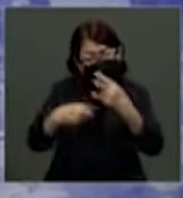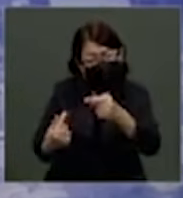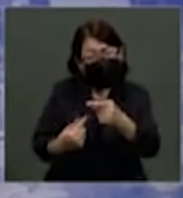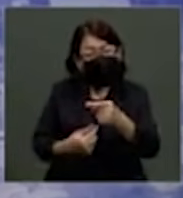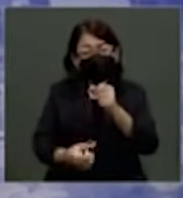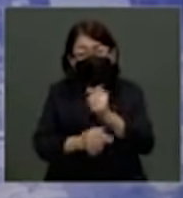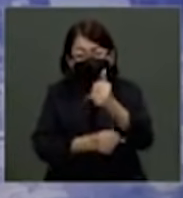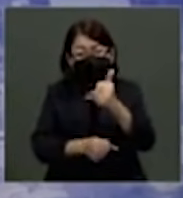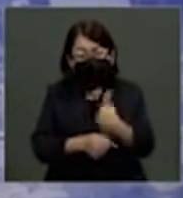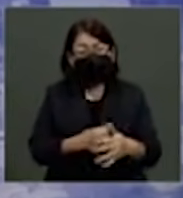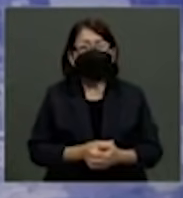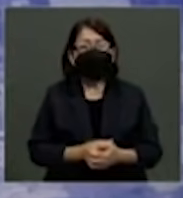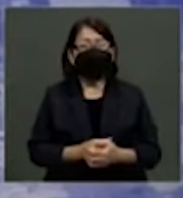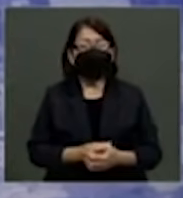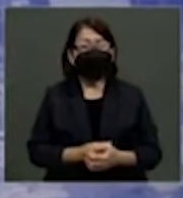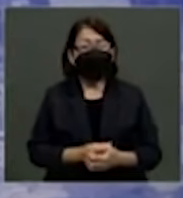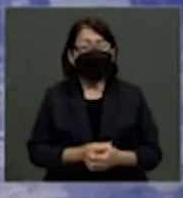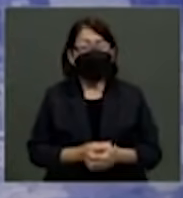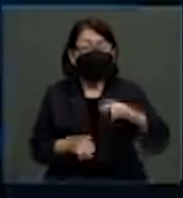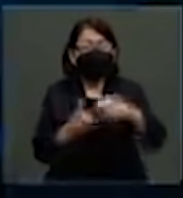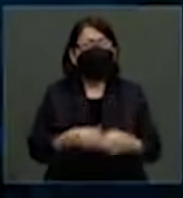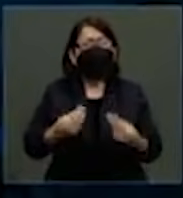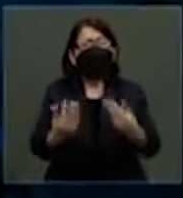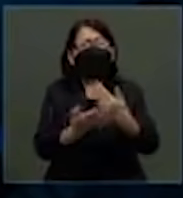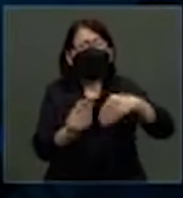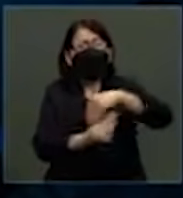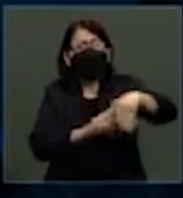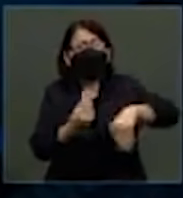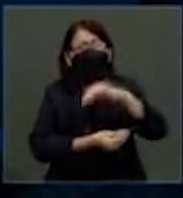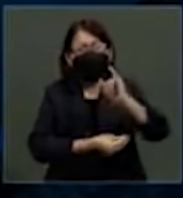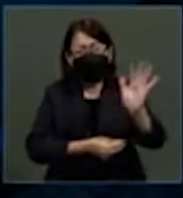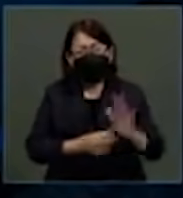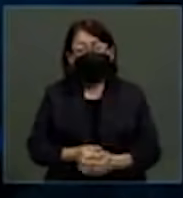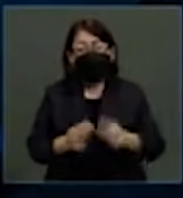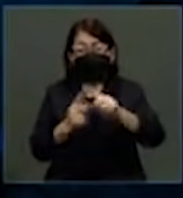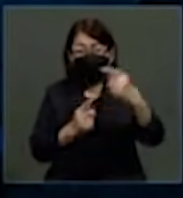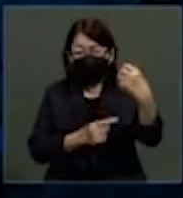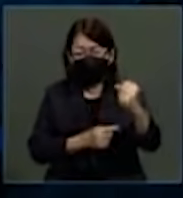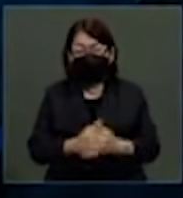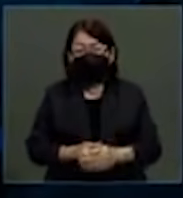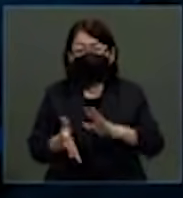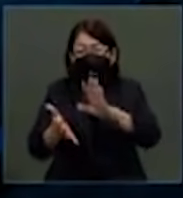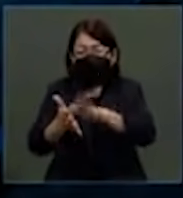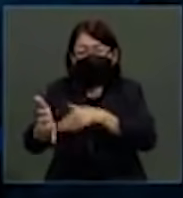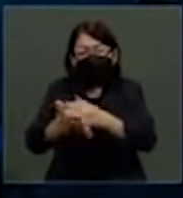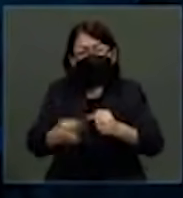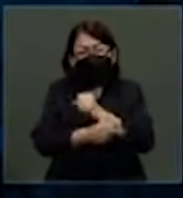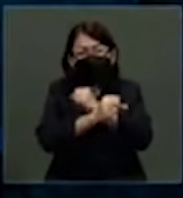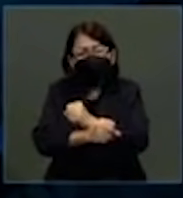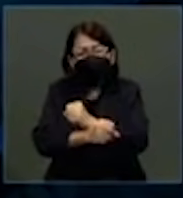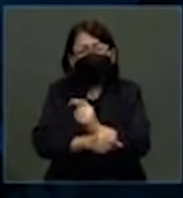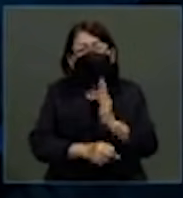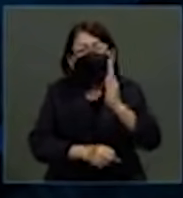รือแนวทางปฏิบัติให้เจ้าหน้าที่พนักงานเจ้าหน้าที่ดำเนินการเหมาะสมแล้วลดผลกระทบต่อเศรษฐกิจไปข้อที่10ครับคือ